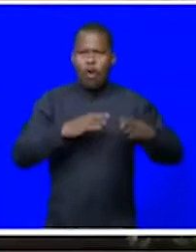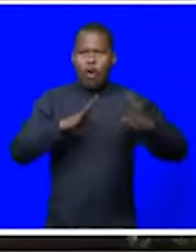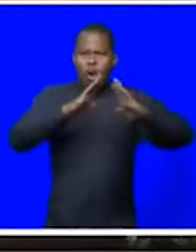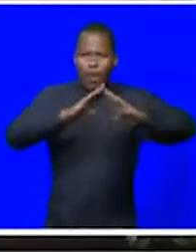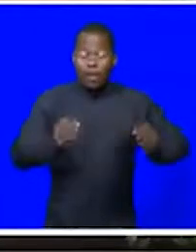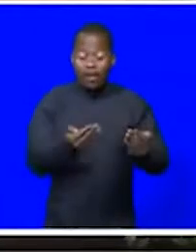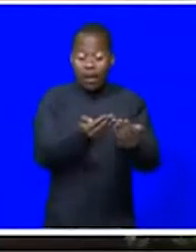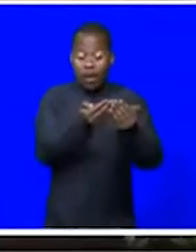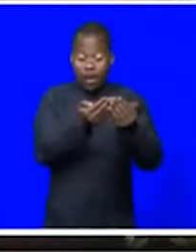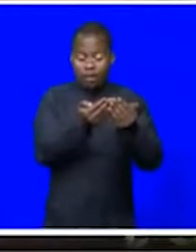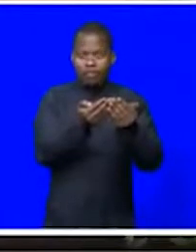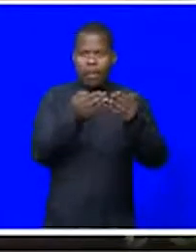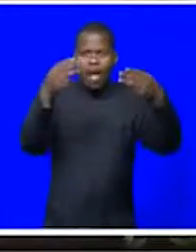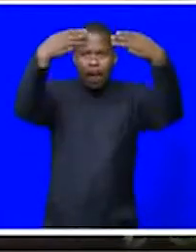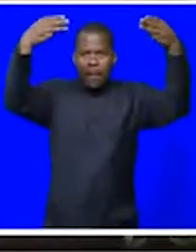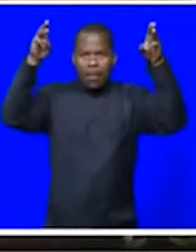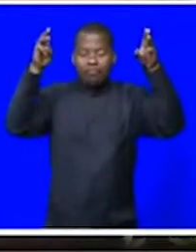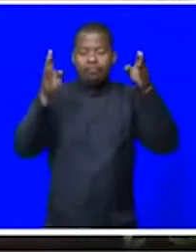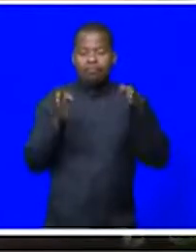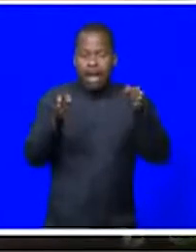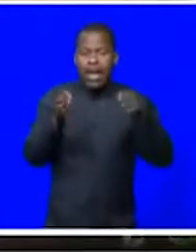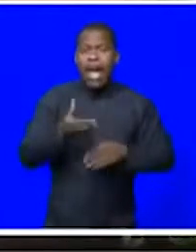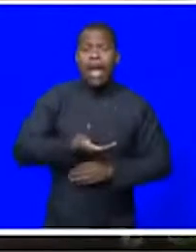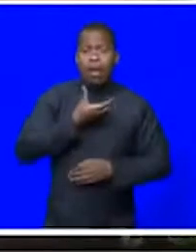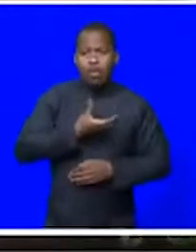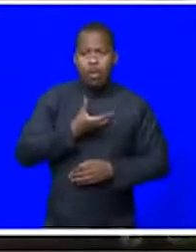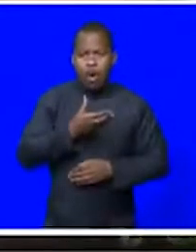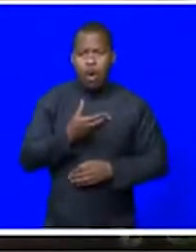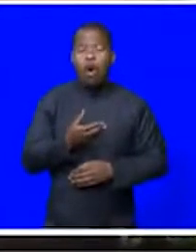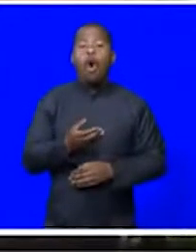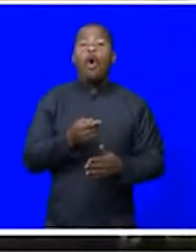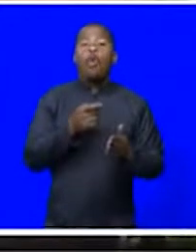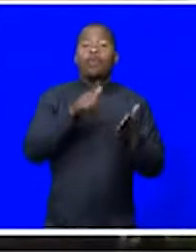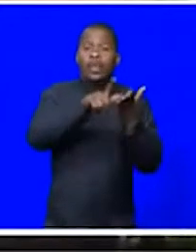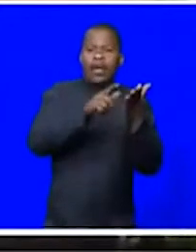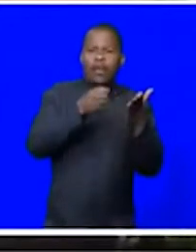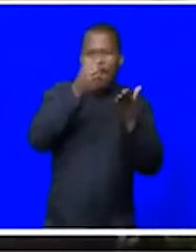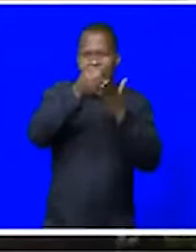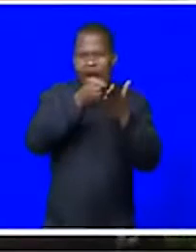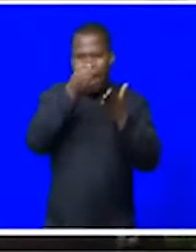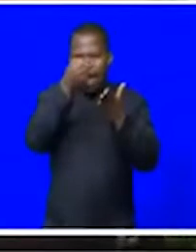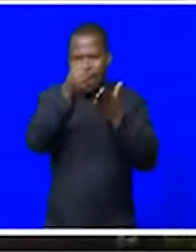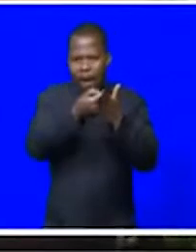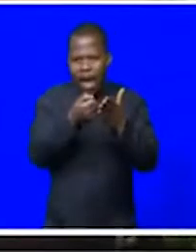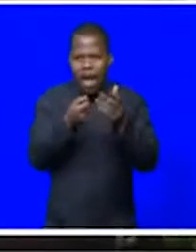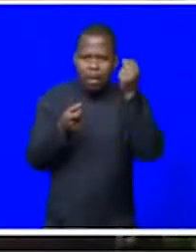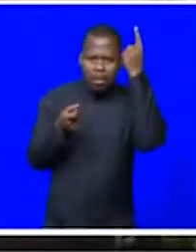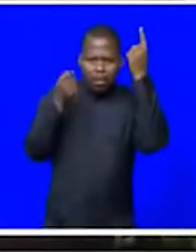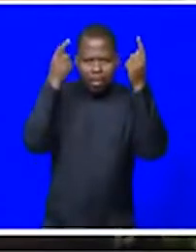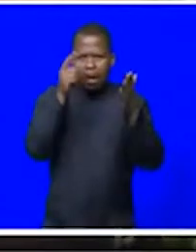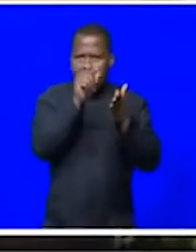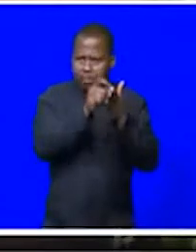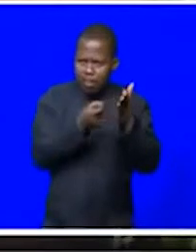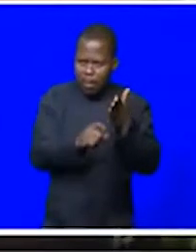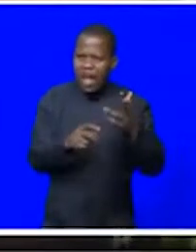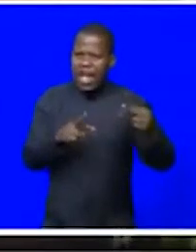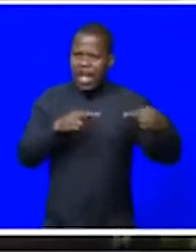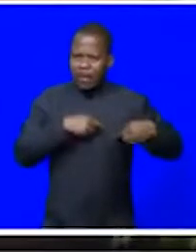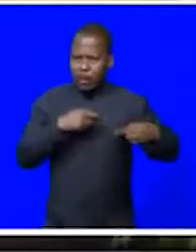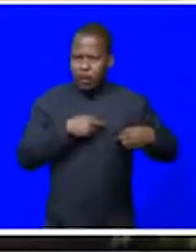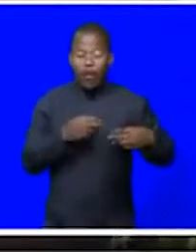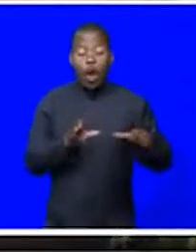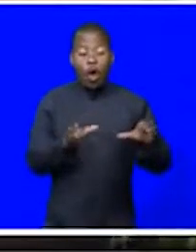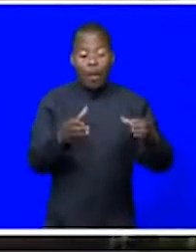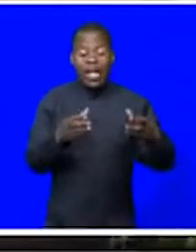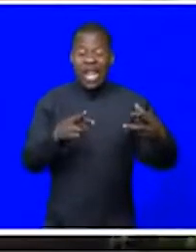endlini yetimbunga litawuthatha tinqumo mayelana nemthetho lesakhankanywa lotawusebenziswa ekubekeni kwelibandla litawelusa